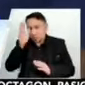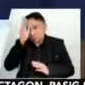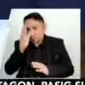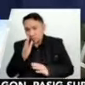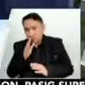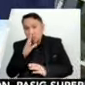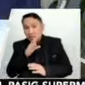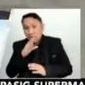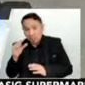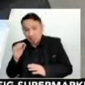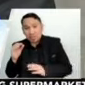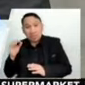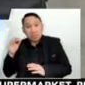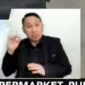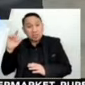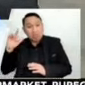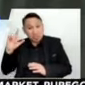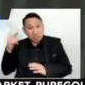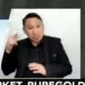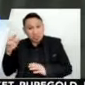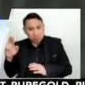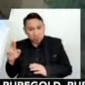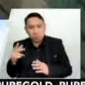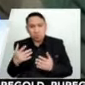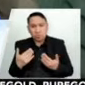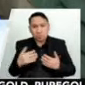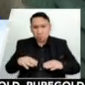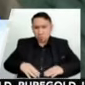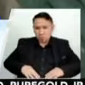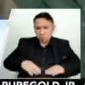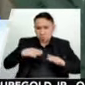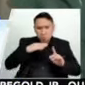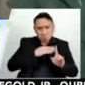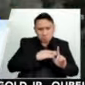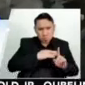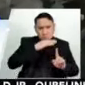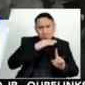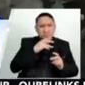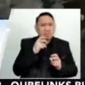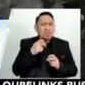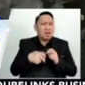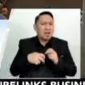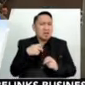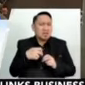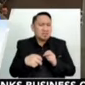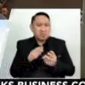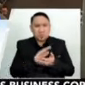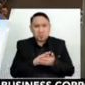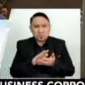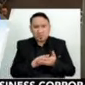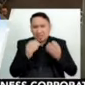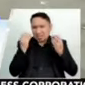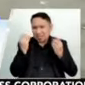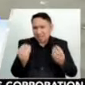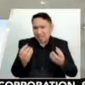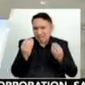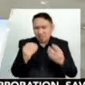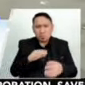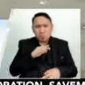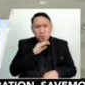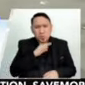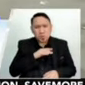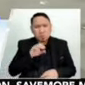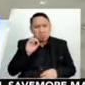tao ang baha rito sa kasagsagan ng pag-uulan, kaya pahirapan ang paglilinis. Sangkatutak na basura rin ang naipon dito. May